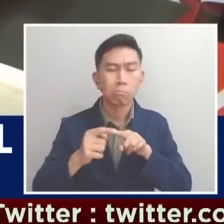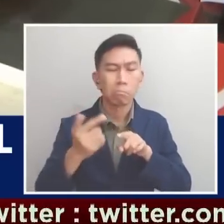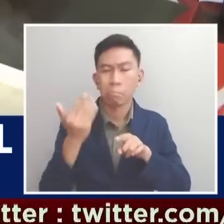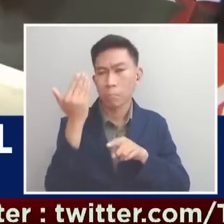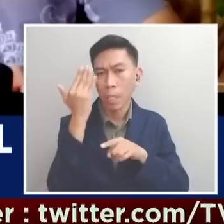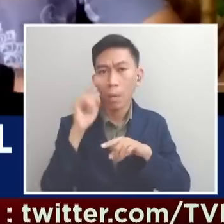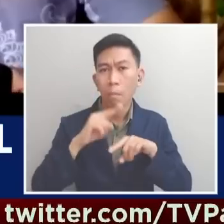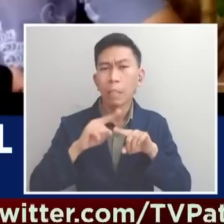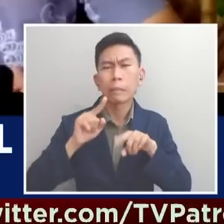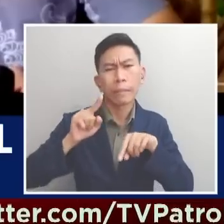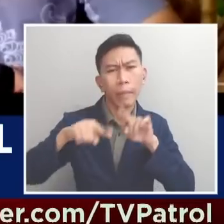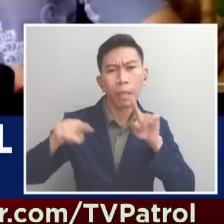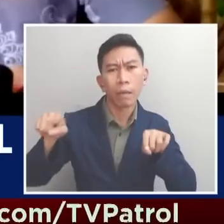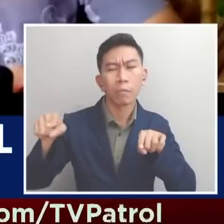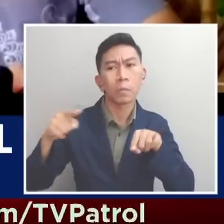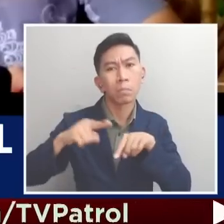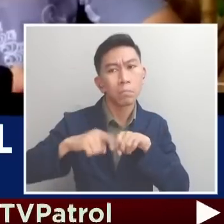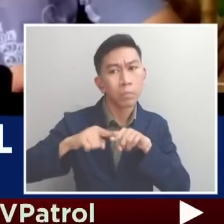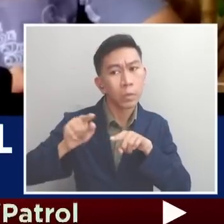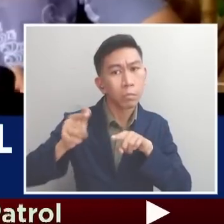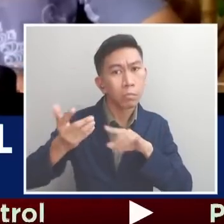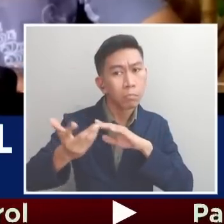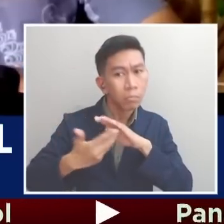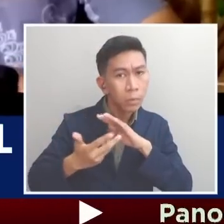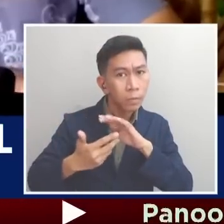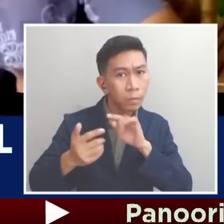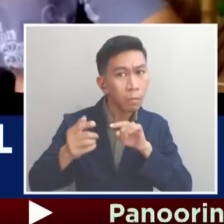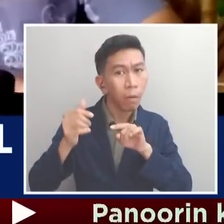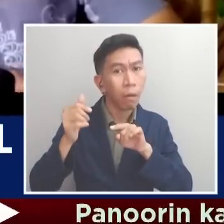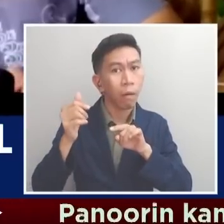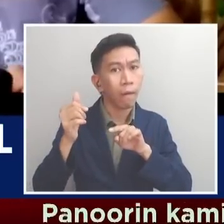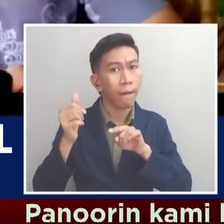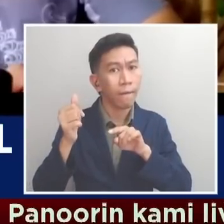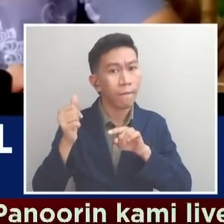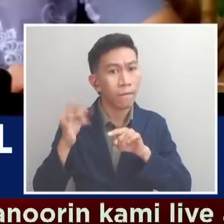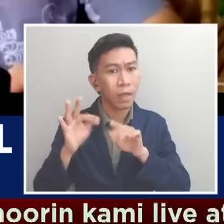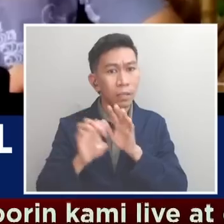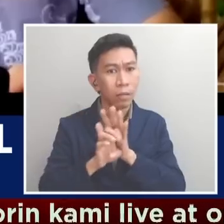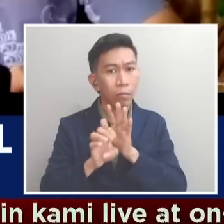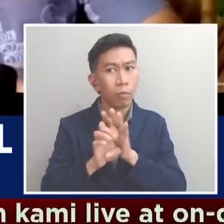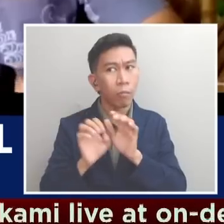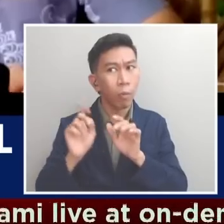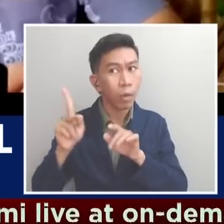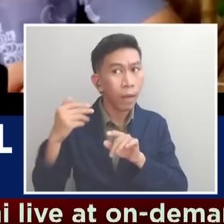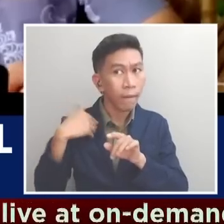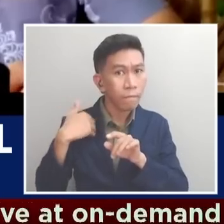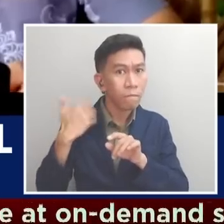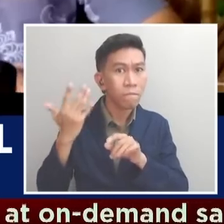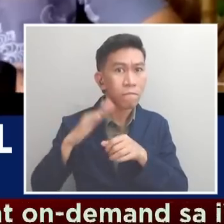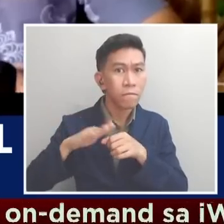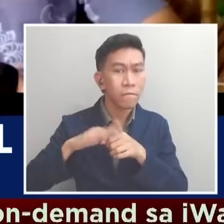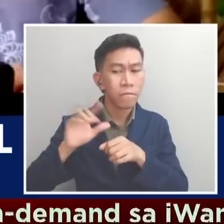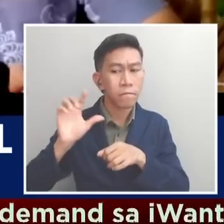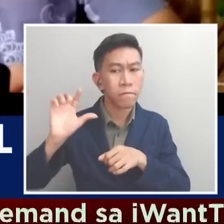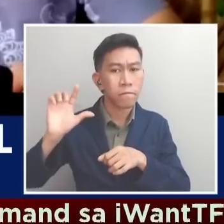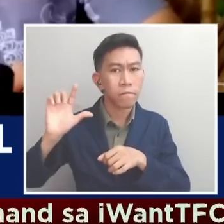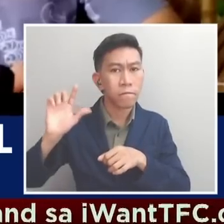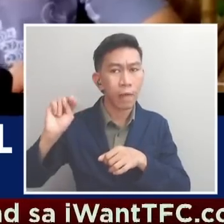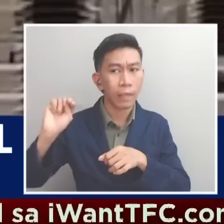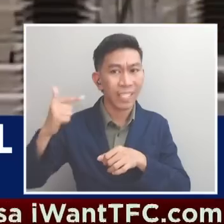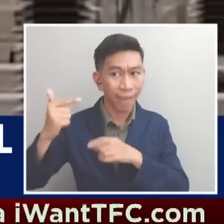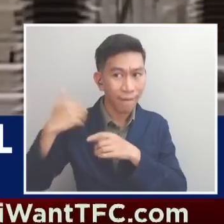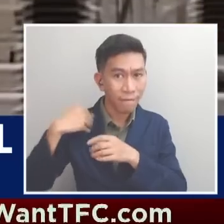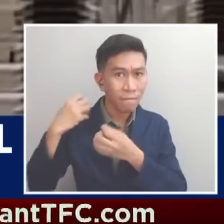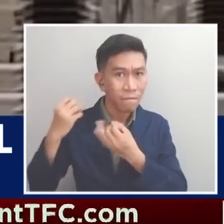market forces kung nagkataon po na medyo maganda ang supply ng LNG, posible pong bumaba talaga